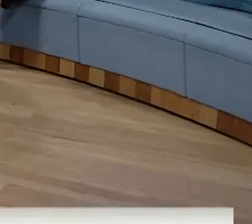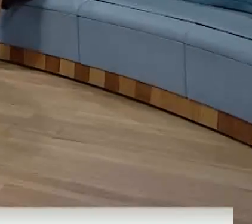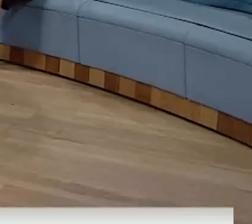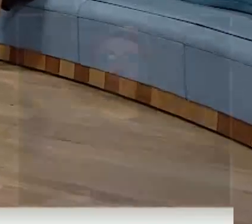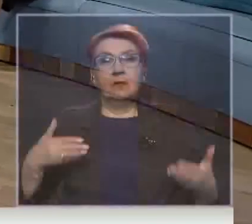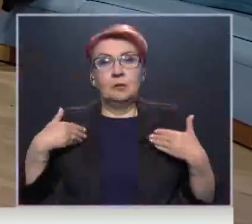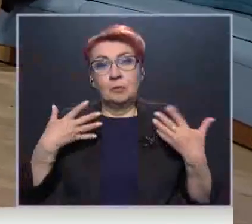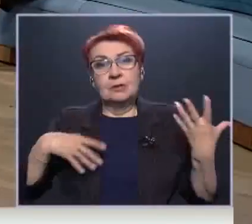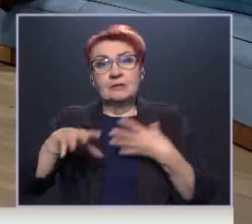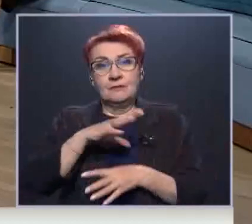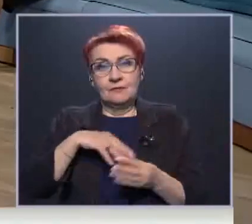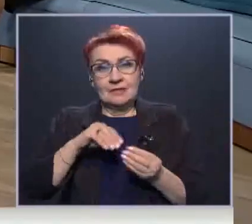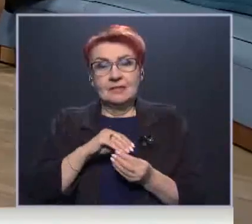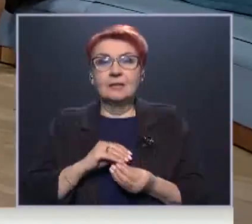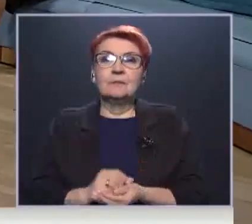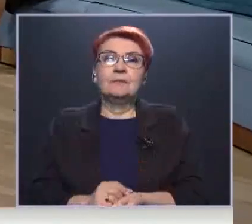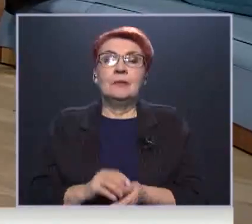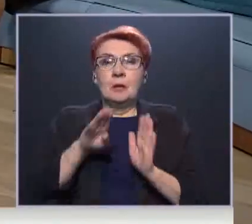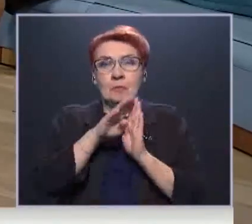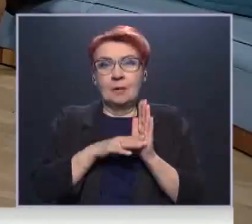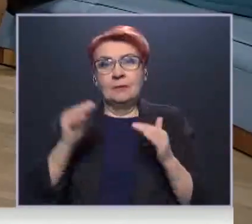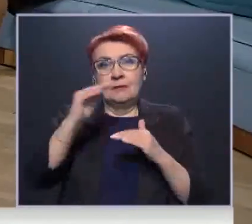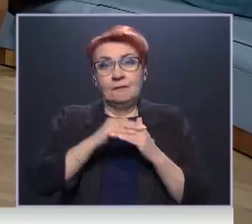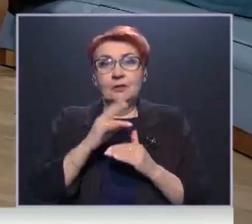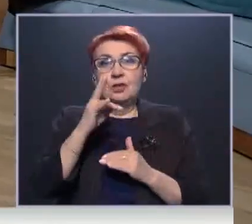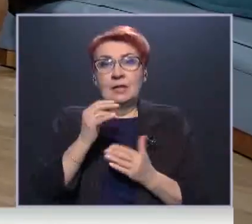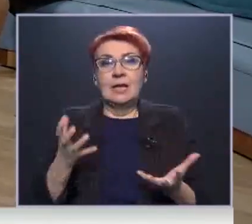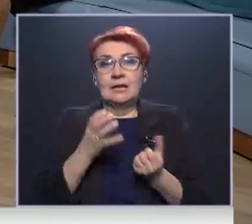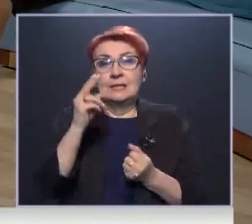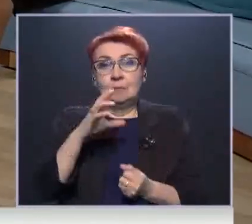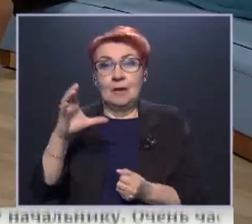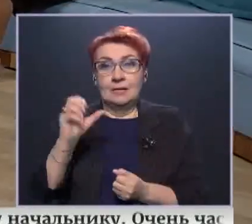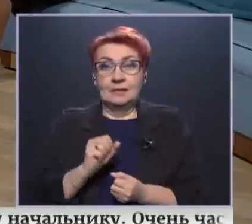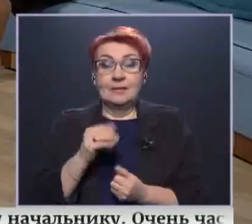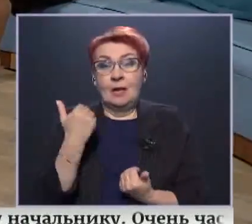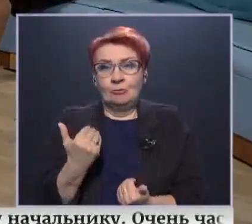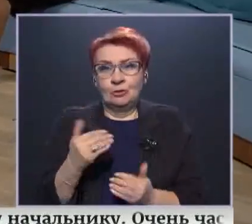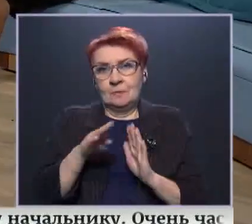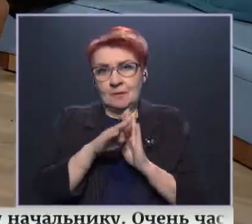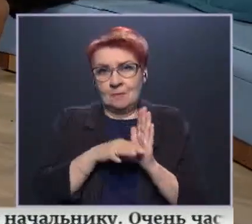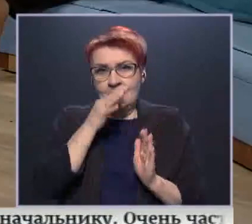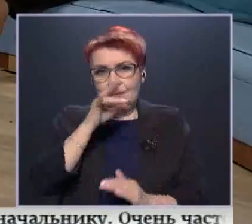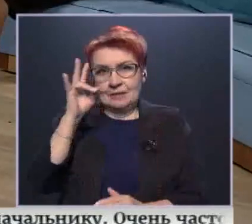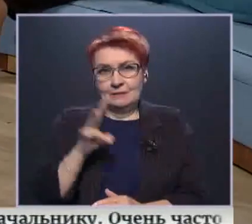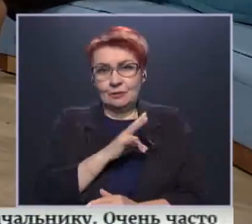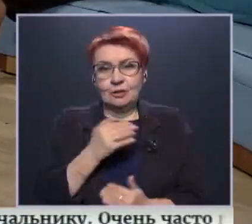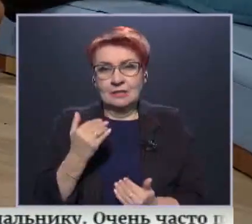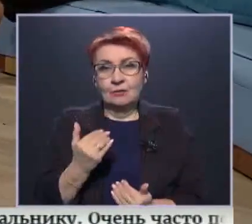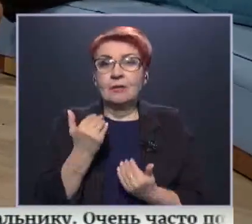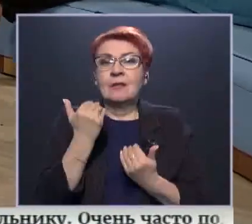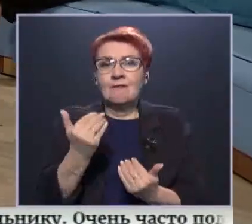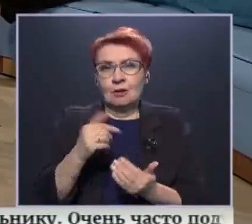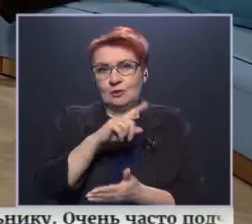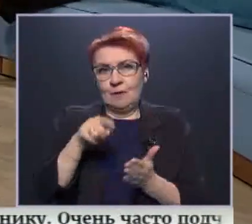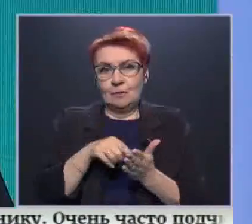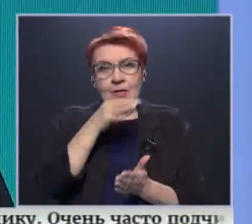Приветствую всех, кто только что к нам присоединился. Вечер на Спасе продолжается. Для вас работаем мы, программа «Ответ священника». И сегодня на ваши вопросы отвечает протоиерей